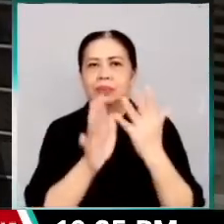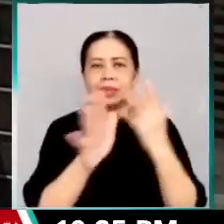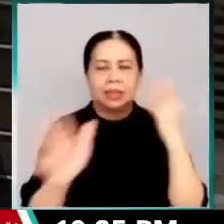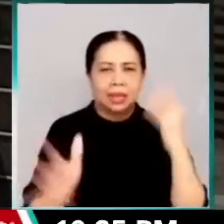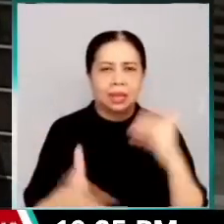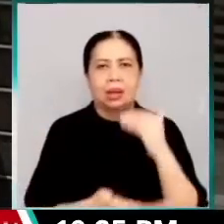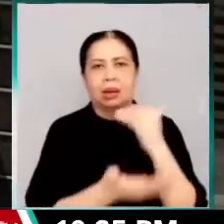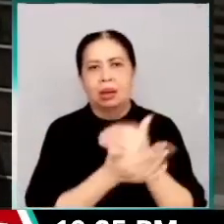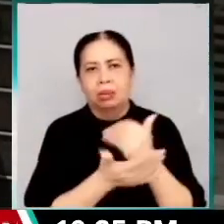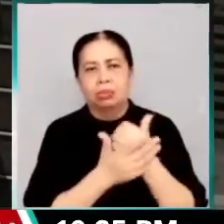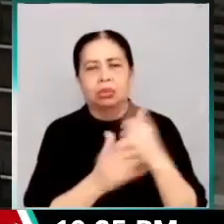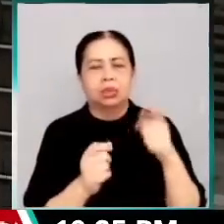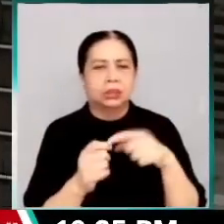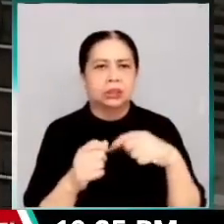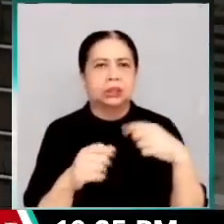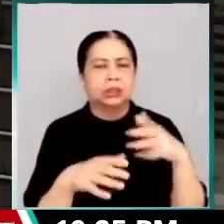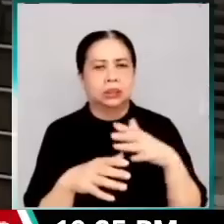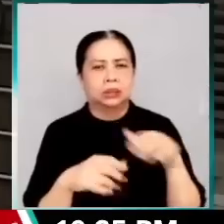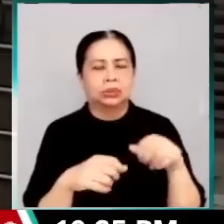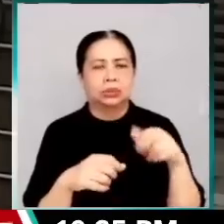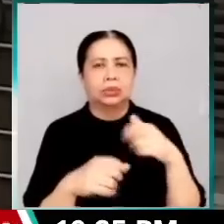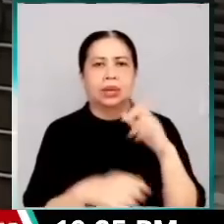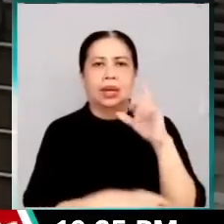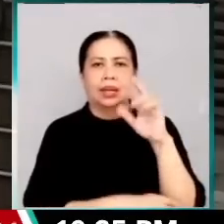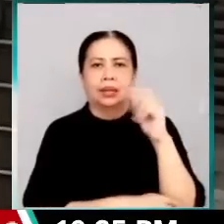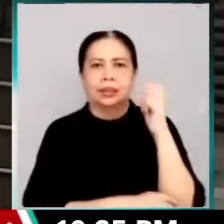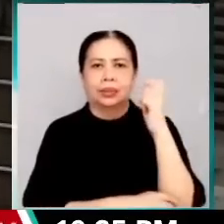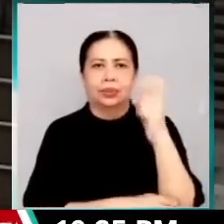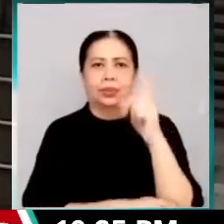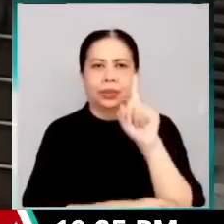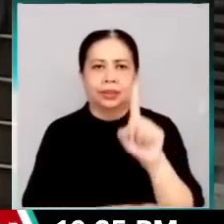mga pasahero ng LRT1.